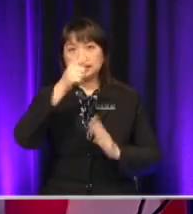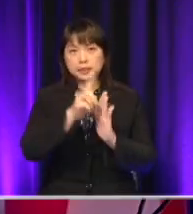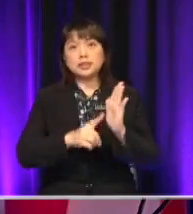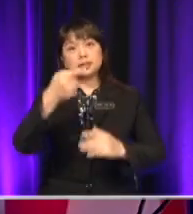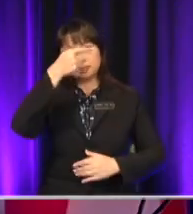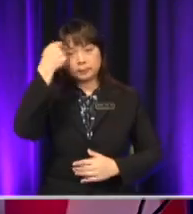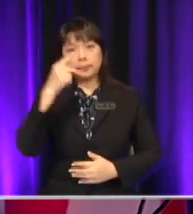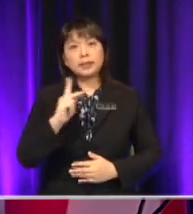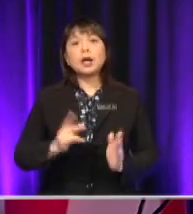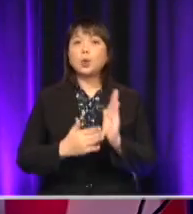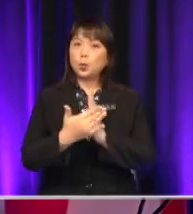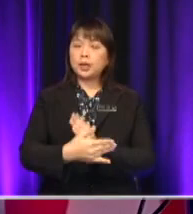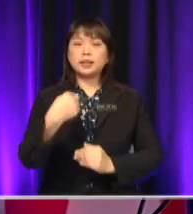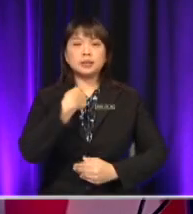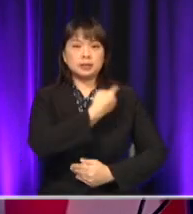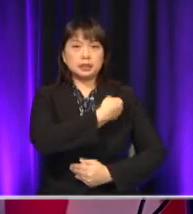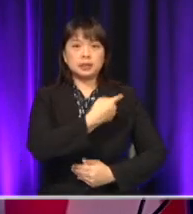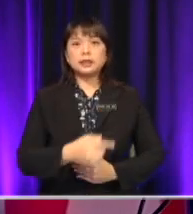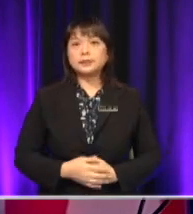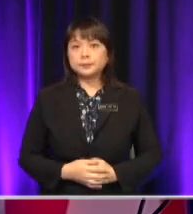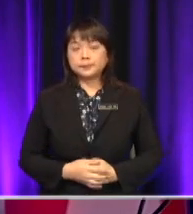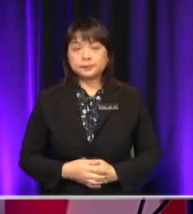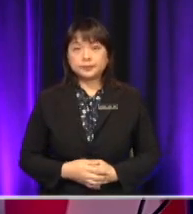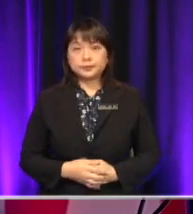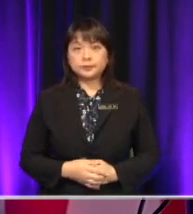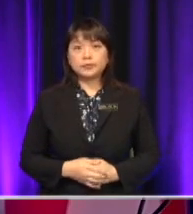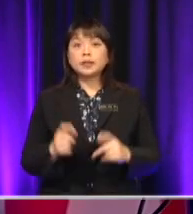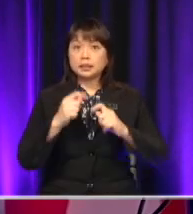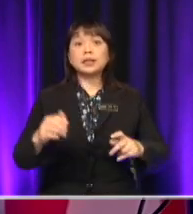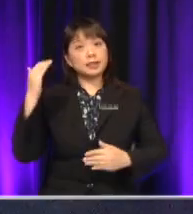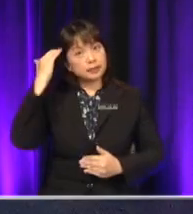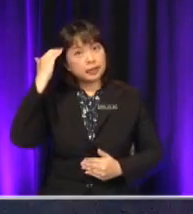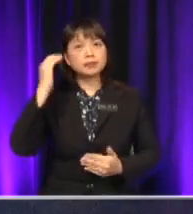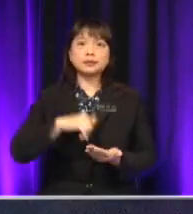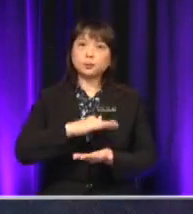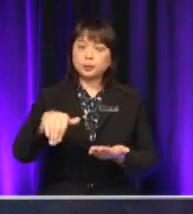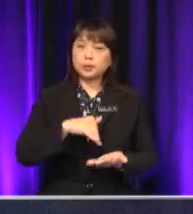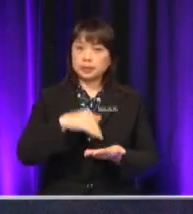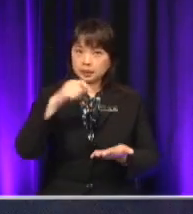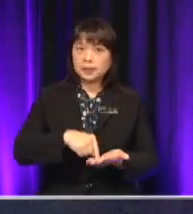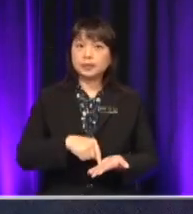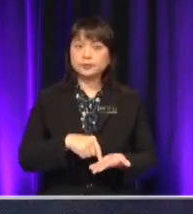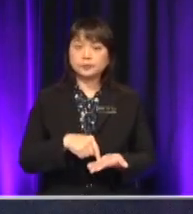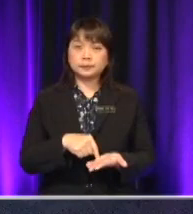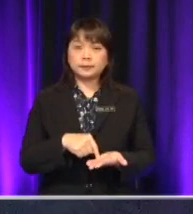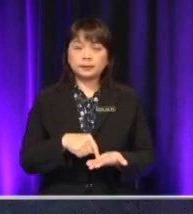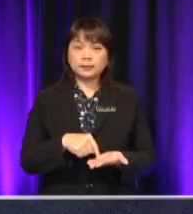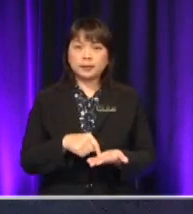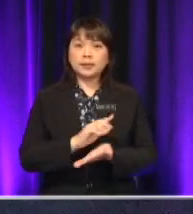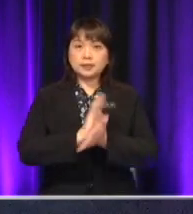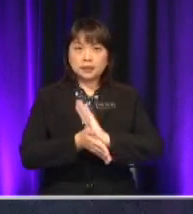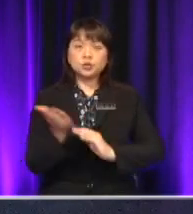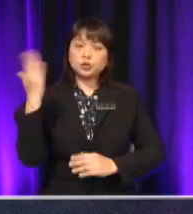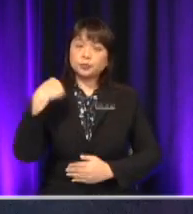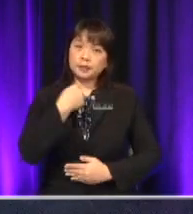ralat rawak. Boleh diatasi lah kedua-dua ralat ini. Dah tahu semua-semua ini? Boleh. Saya rasa saya boleh faham lah, cikgu. Kan, okey. Jadi jom